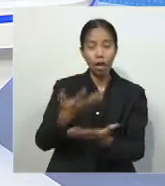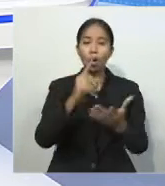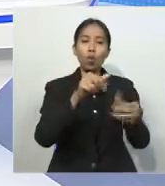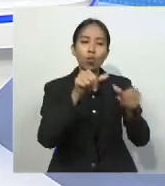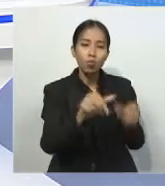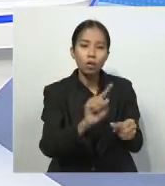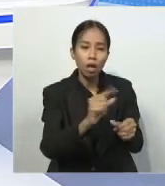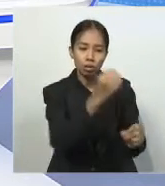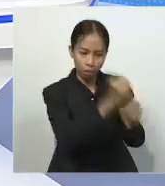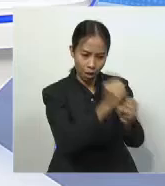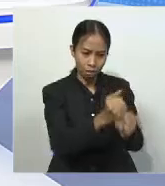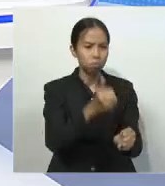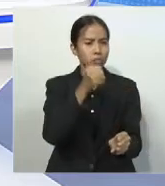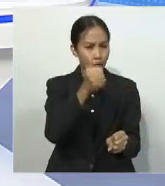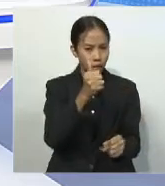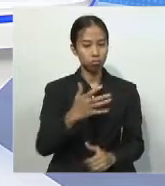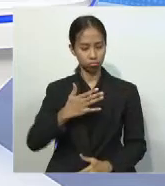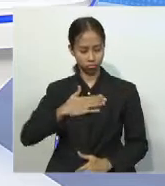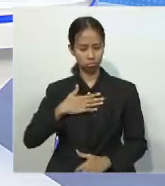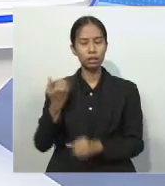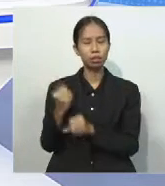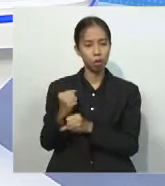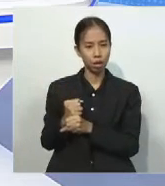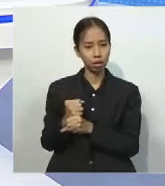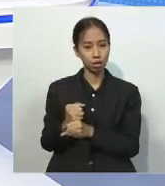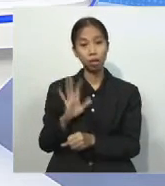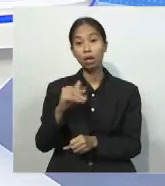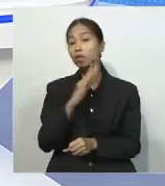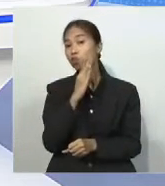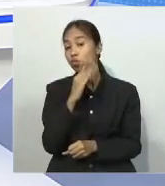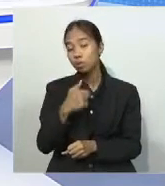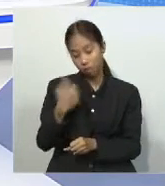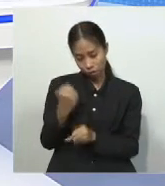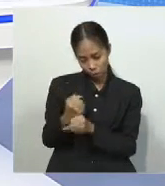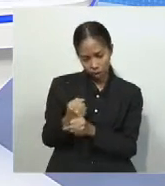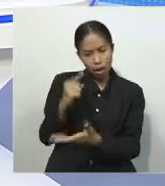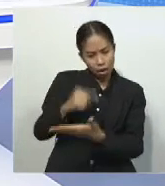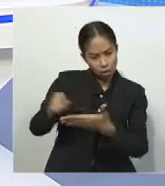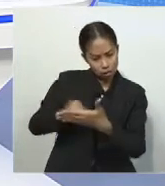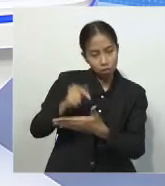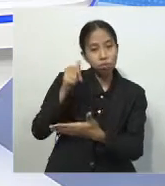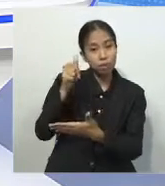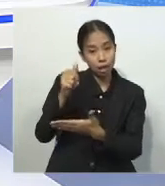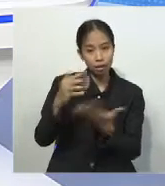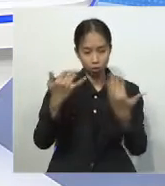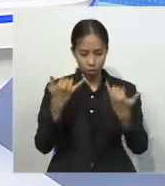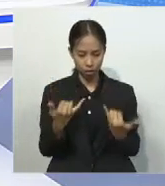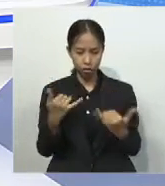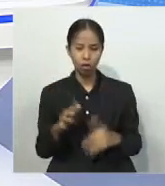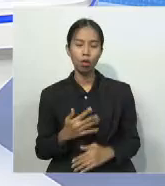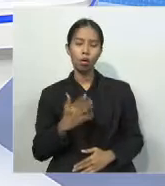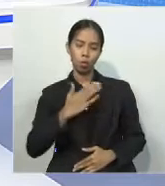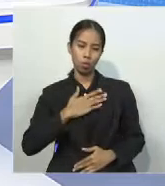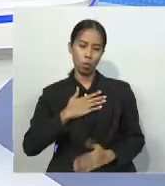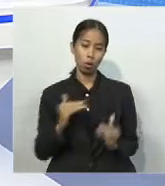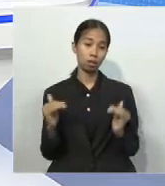ก็เลือกตั้งได้เหมือนกัน ดิฉันทำงานค่ะดิ ถึงทำงานแล้วคุณก็เลือกตั้งได้เหมือนกันแต่ว่าวันนี้เนี่ยเราก็ต้องมาตระหนักถึ